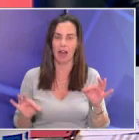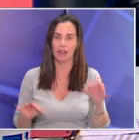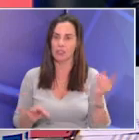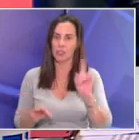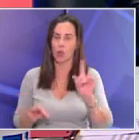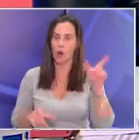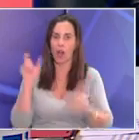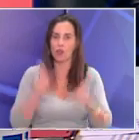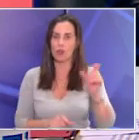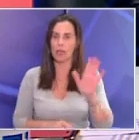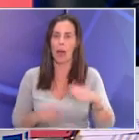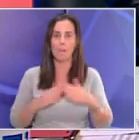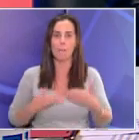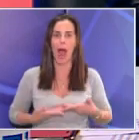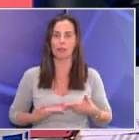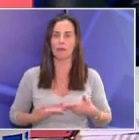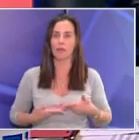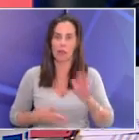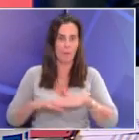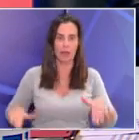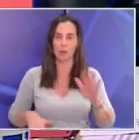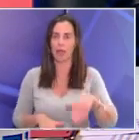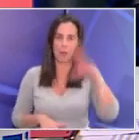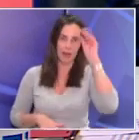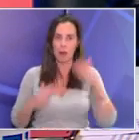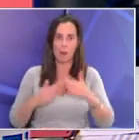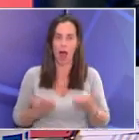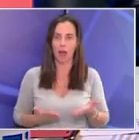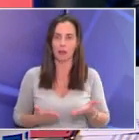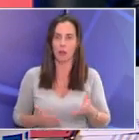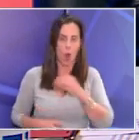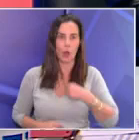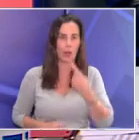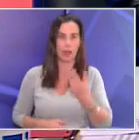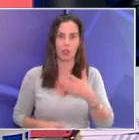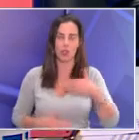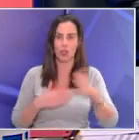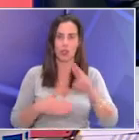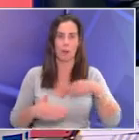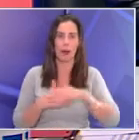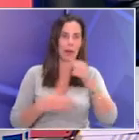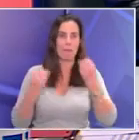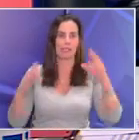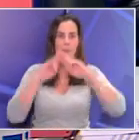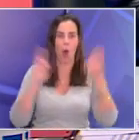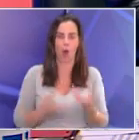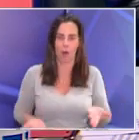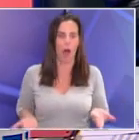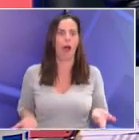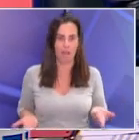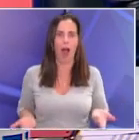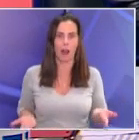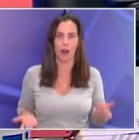לא רק הציבור, זה גם בבית. ברור. גם הילדים, גם הגבר. לא נעים להגיד, יש לי בעל הכי מקסים בעולם,